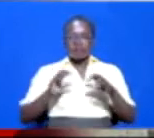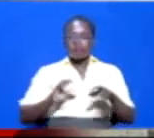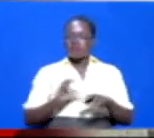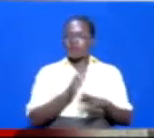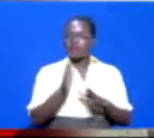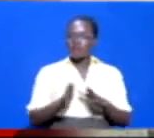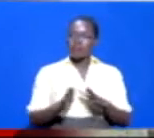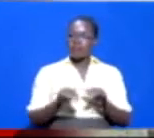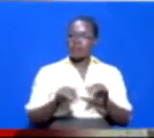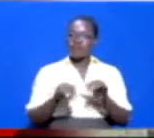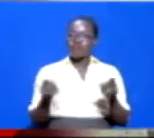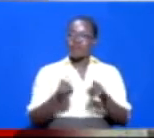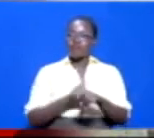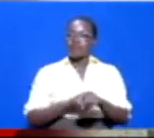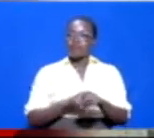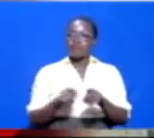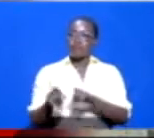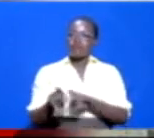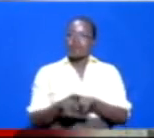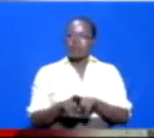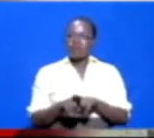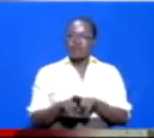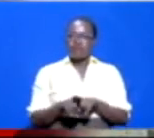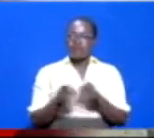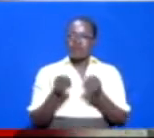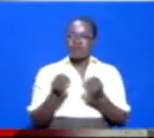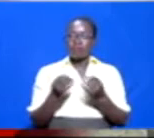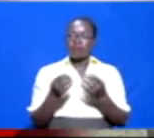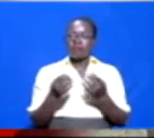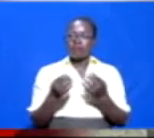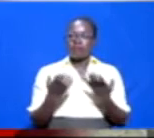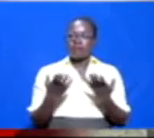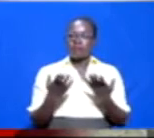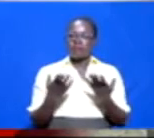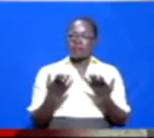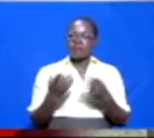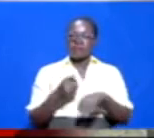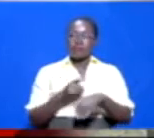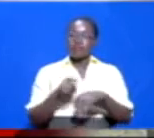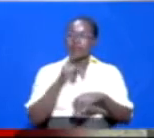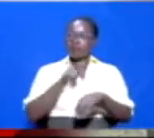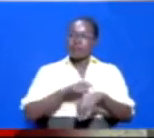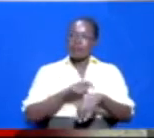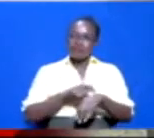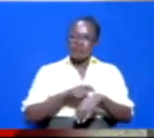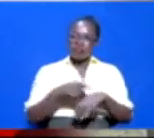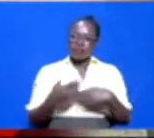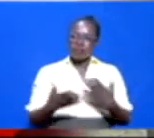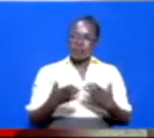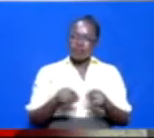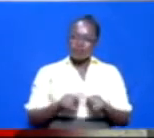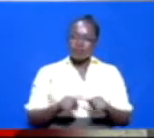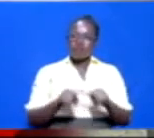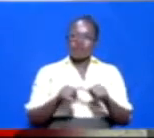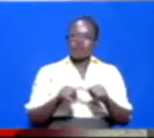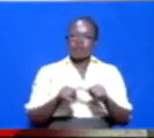inaendelea kwa muda, na vile vile tutakuwa tunakupa mengi kwenye taarifa zetu mwendo wa saa saba kuhusiana na shughuli yenyewe jinsi inavyoendelea.